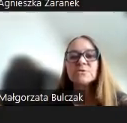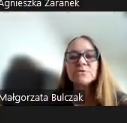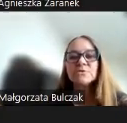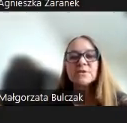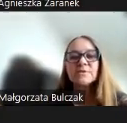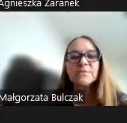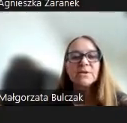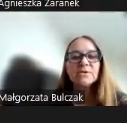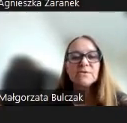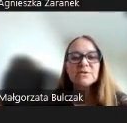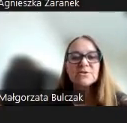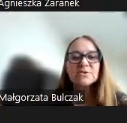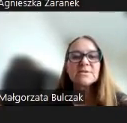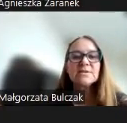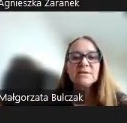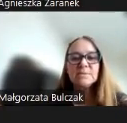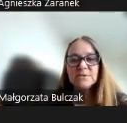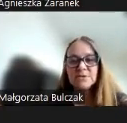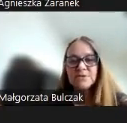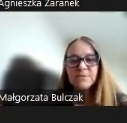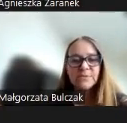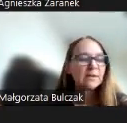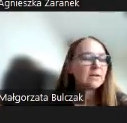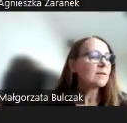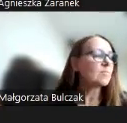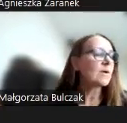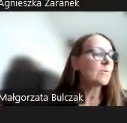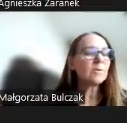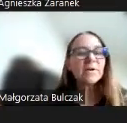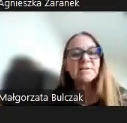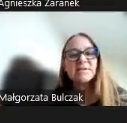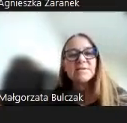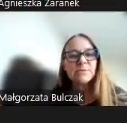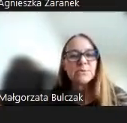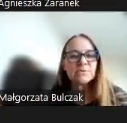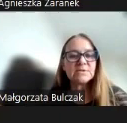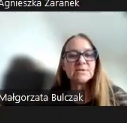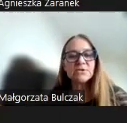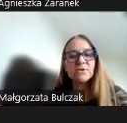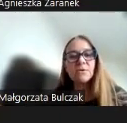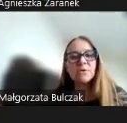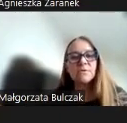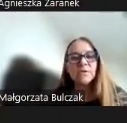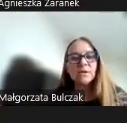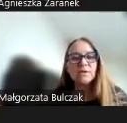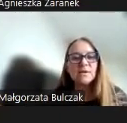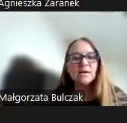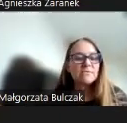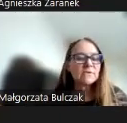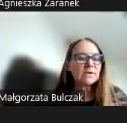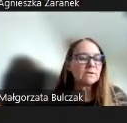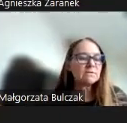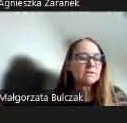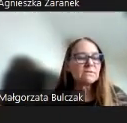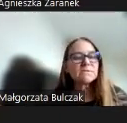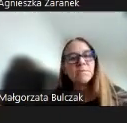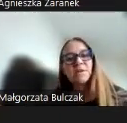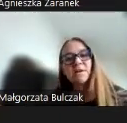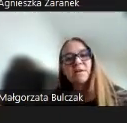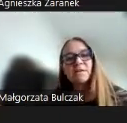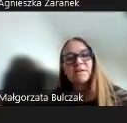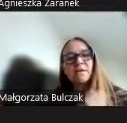plus oczywiście towarzyszące im dzieci. Mały obrazek inspirujący ze szkoły, jak